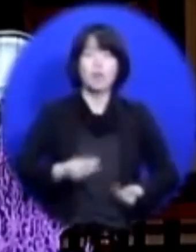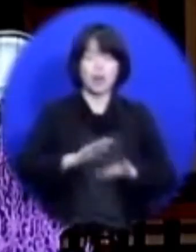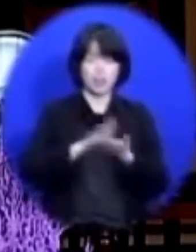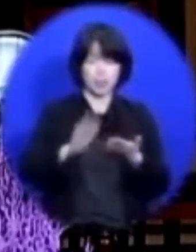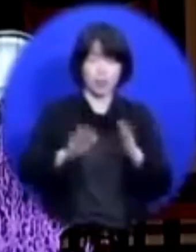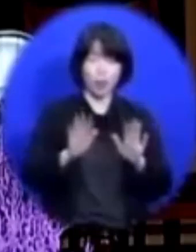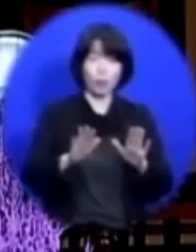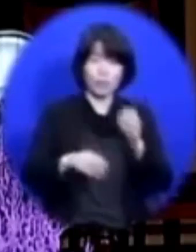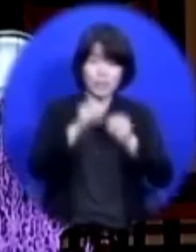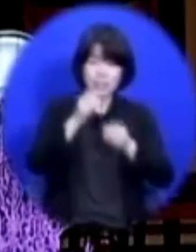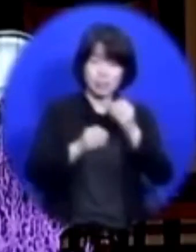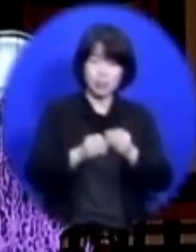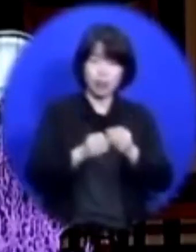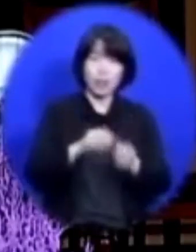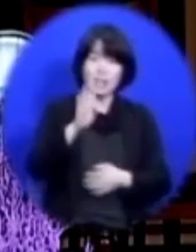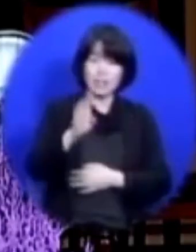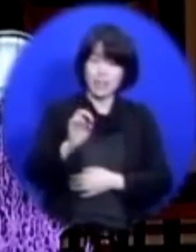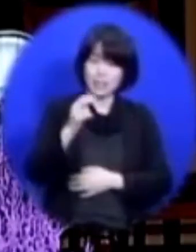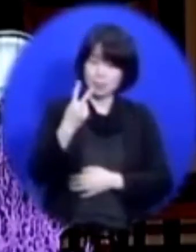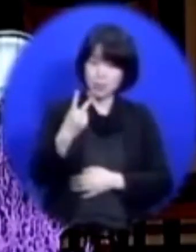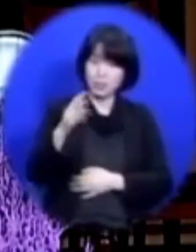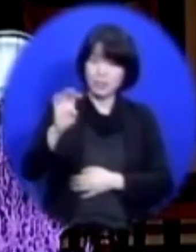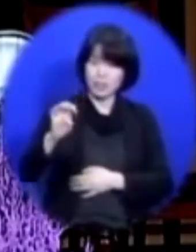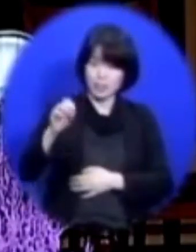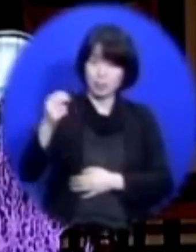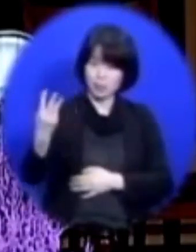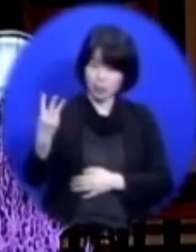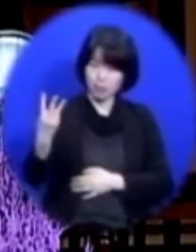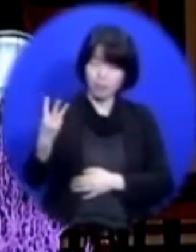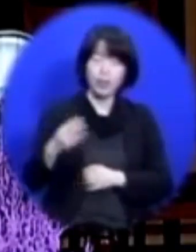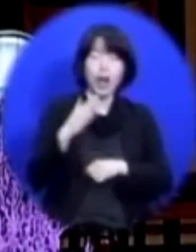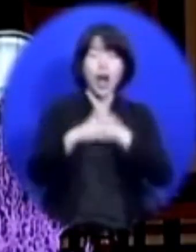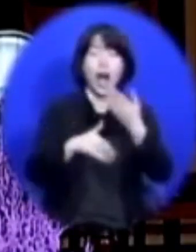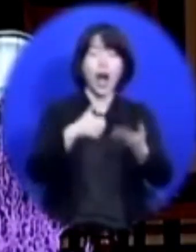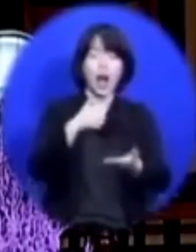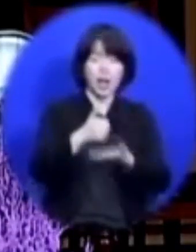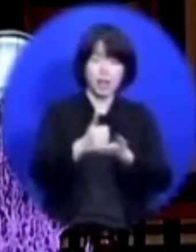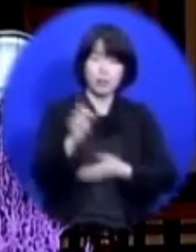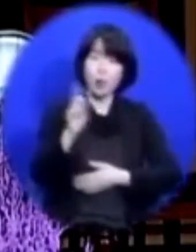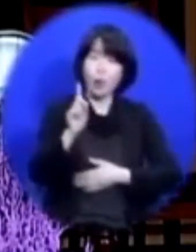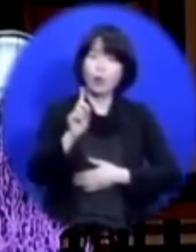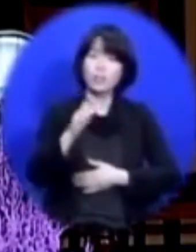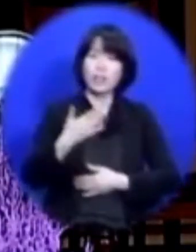오늘우리가살펴볼시편42편과43편은 "